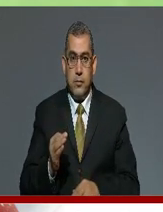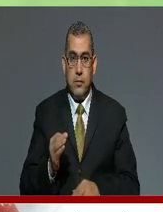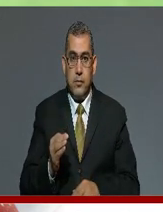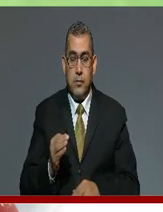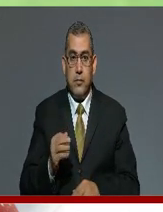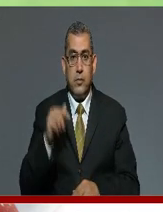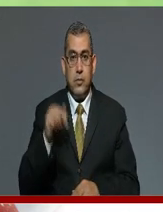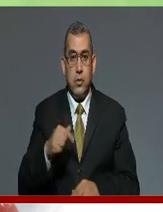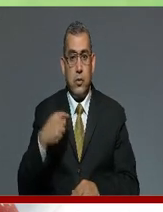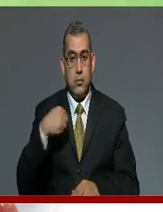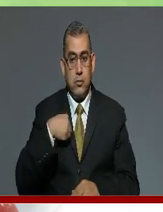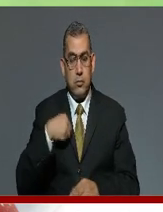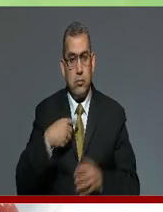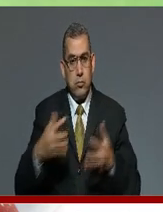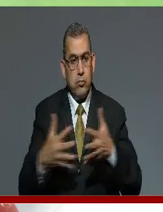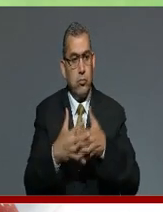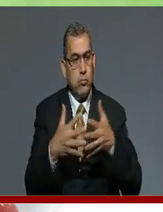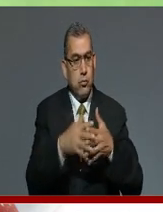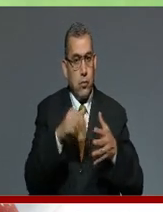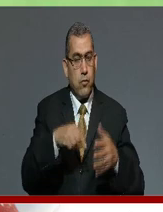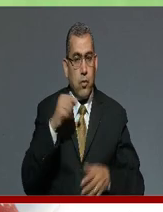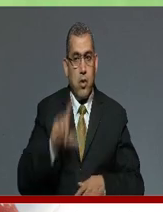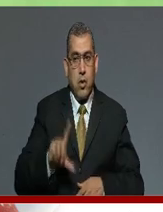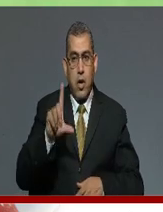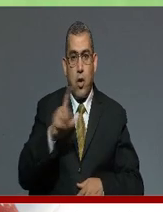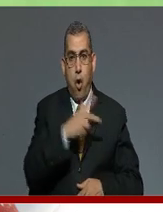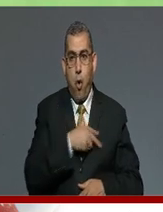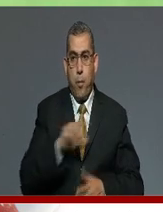ونحن نشرك الان رؤساء